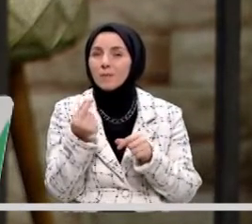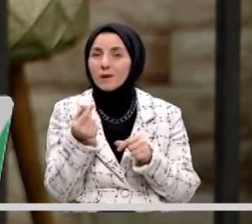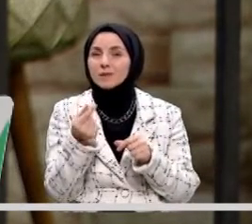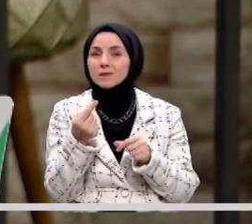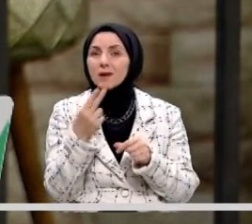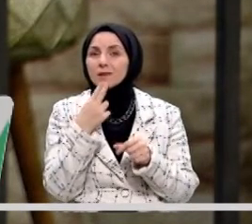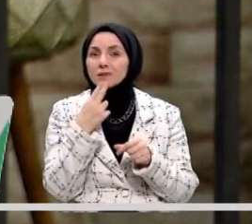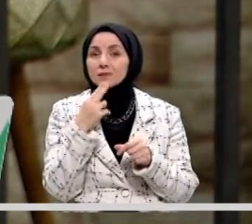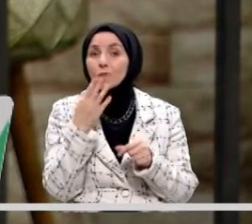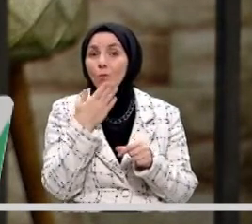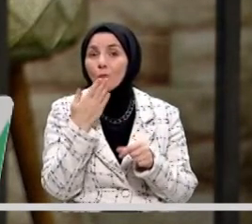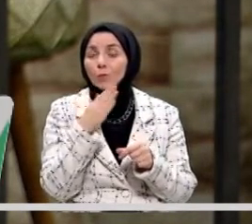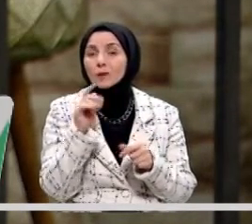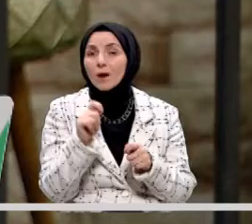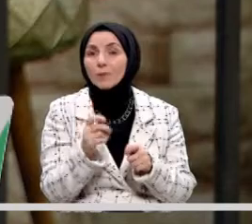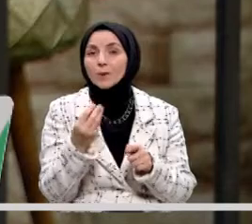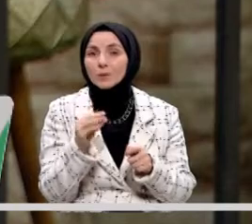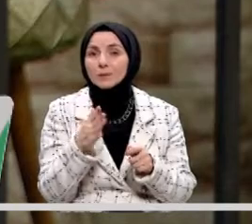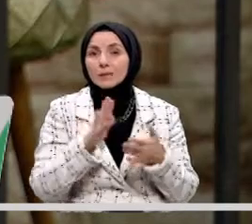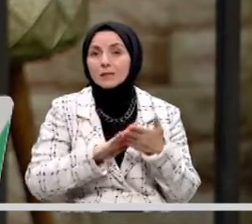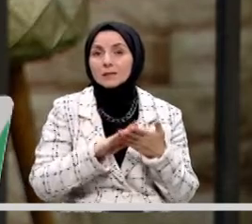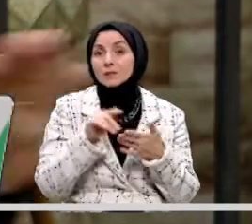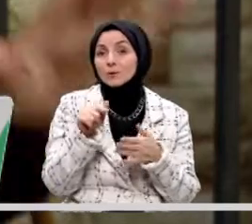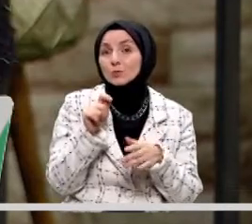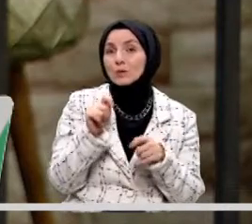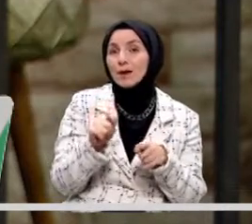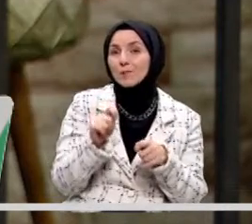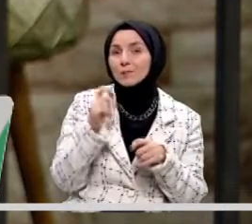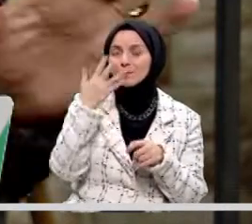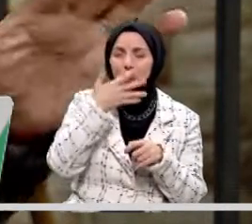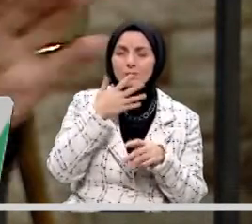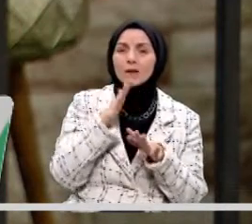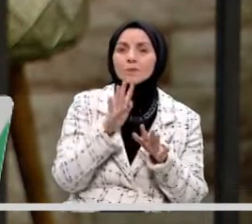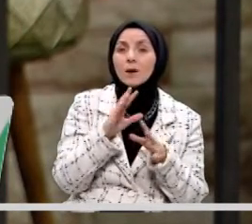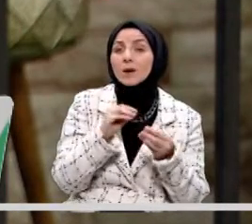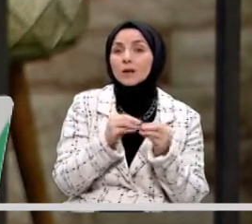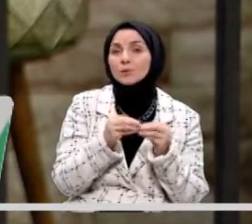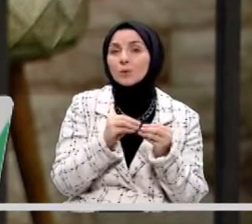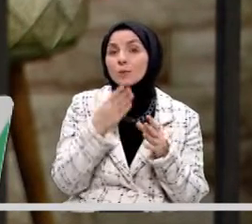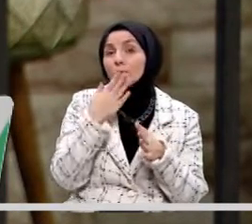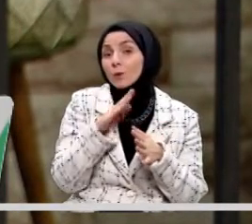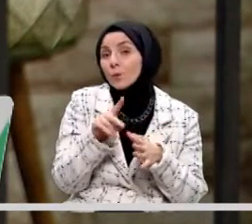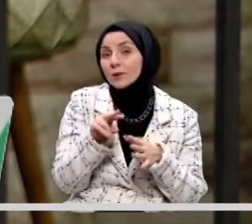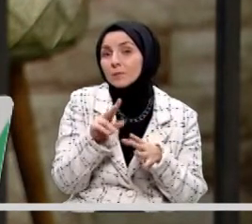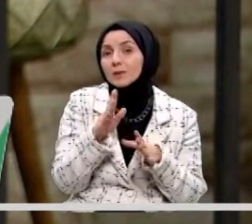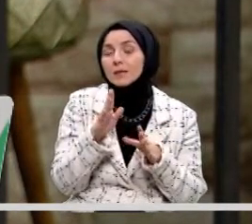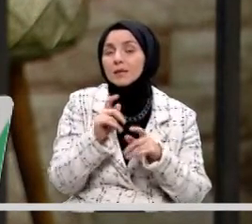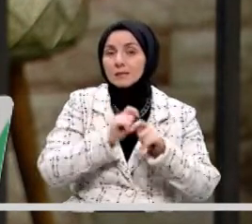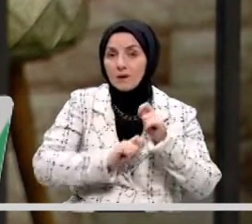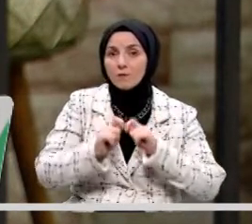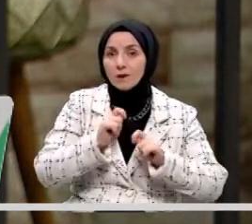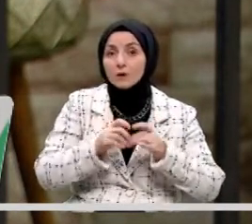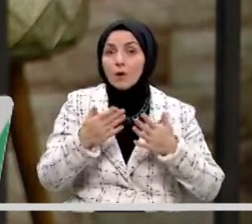okulda yapabilirsin arkadaşınla şunu öyle bir problem yokmuş gibi tam tersi Ahsen bugün